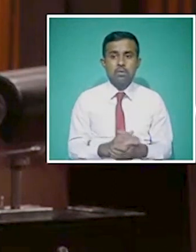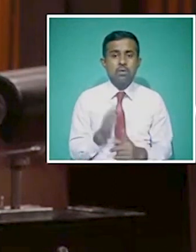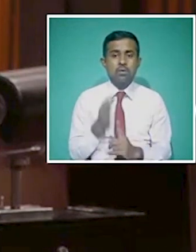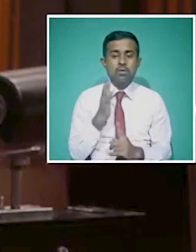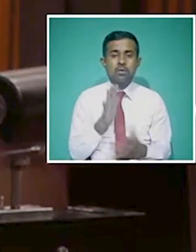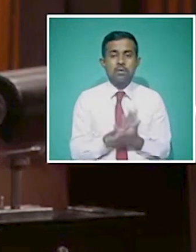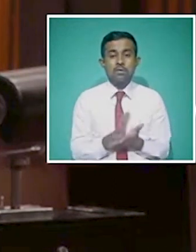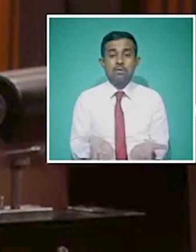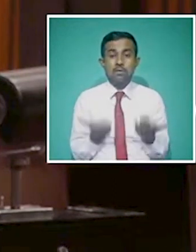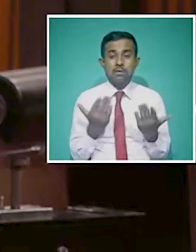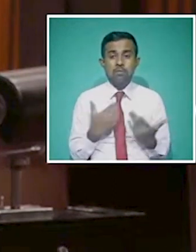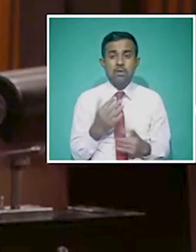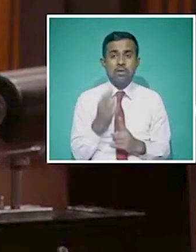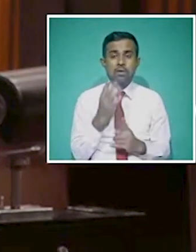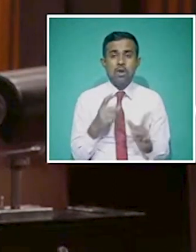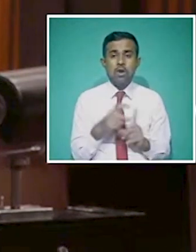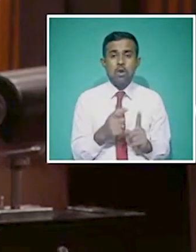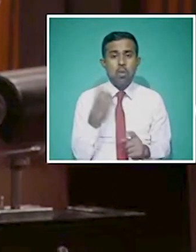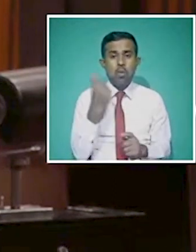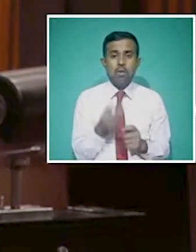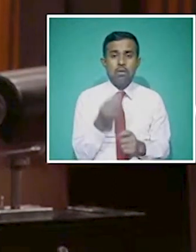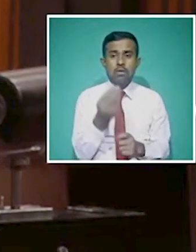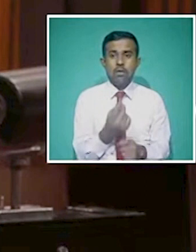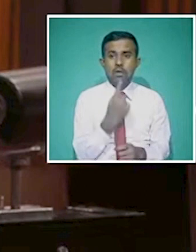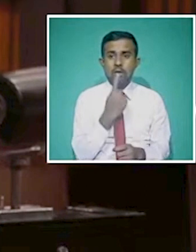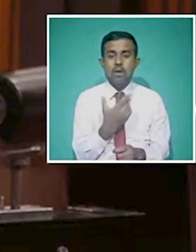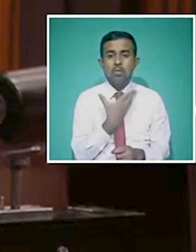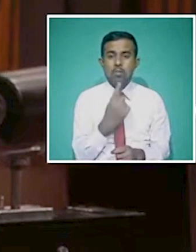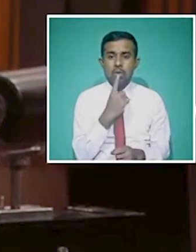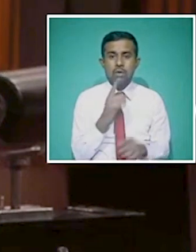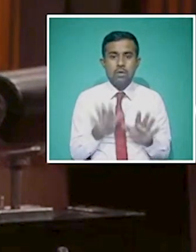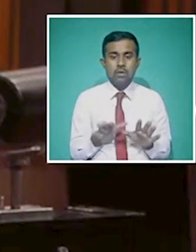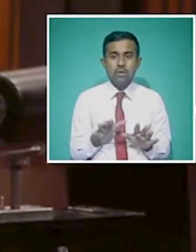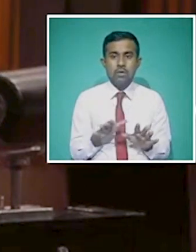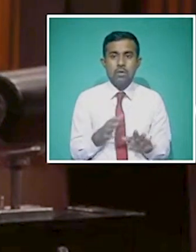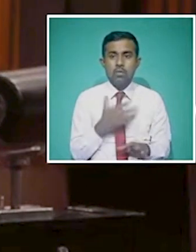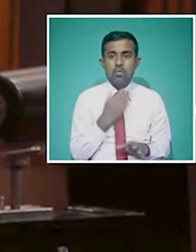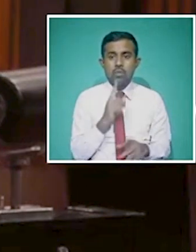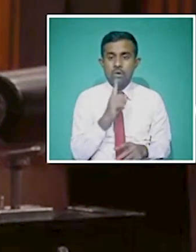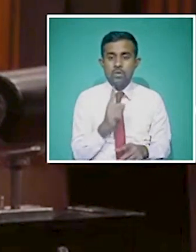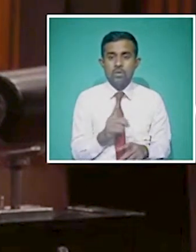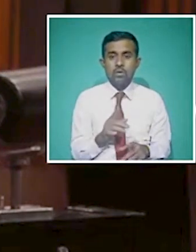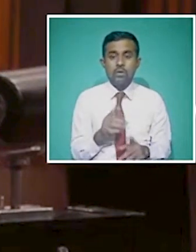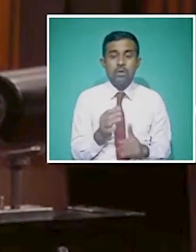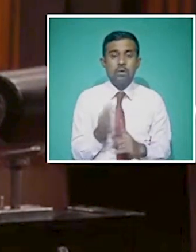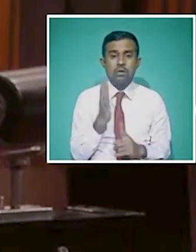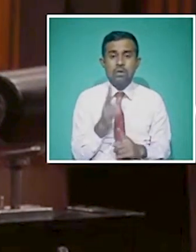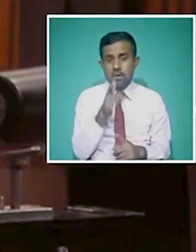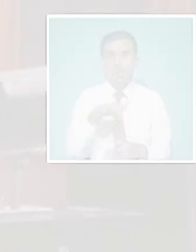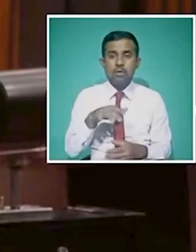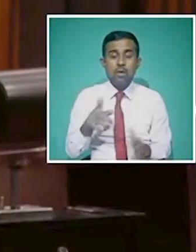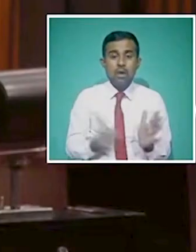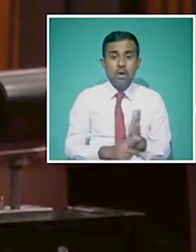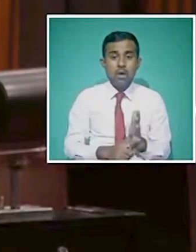ජනාධිපතිතුමා සතුරු කරන්න මම ජනාධිපතිතුමනි මේකෙන් ඩොලර් හොයලා දෙන්නම් ඔබතුමාට කියලා බොරු කියලා මෙතන ඉන්නවත් දන්නේ නැහැ. බොරු කියලා එහෙම මේ ජනාධිපතිතුමාත් රවට්ටන්න හදන්න